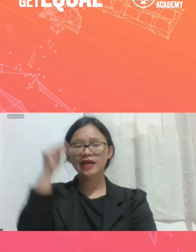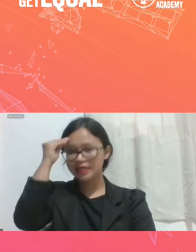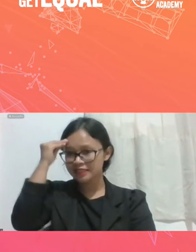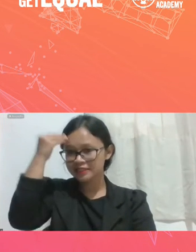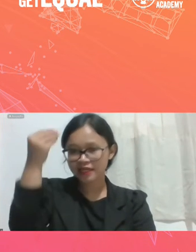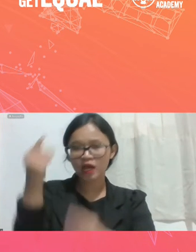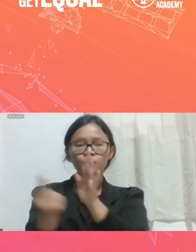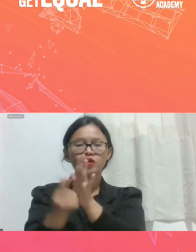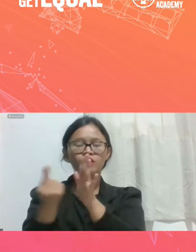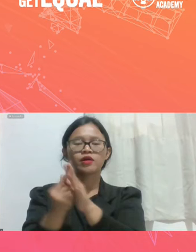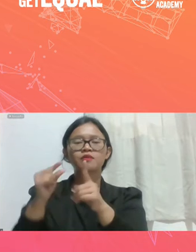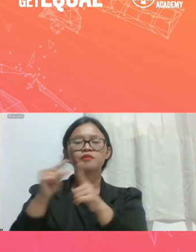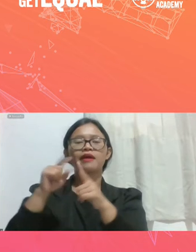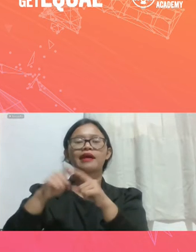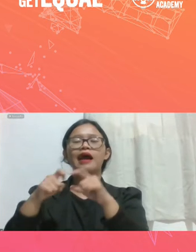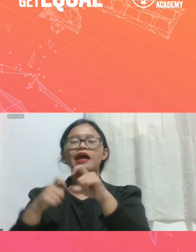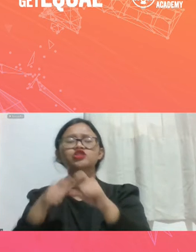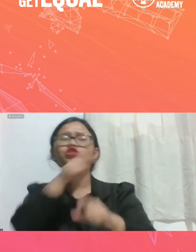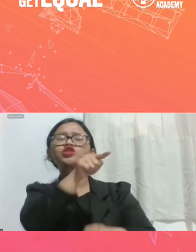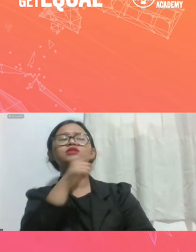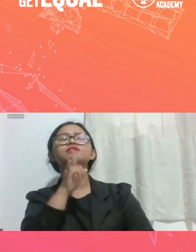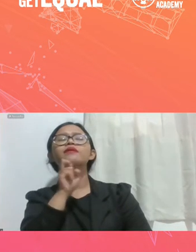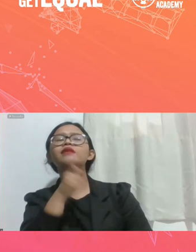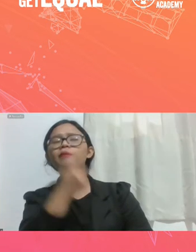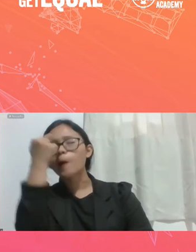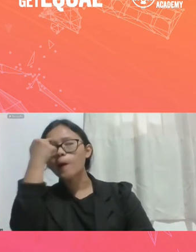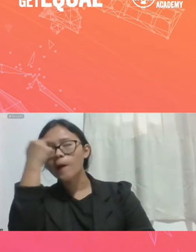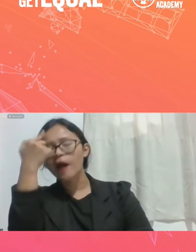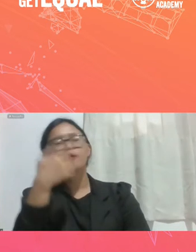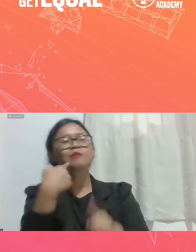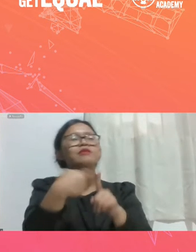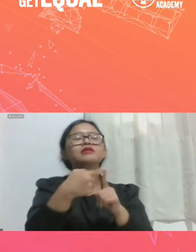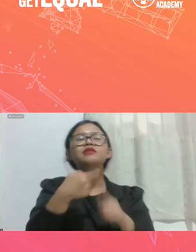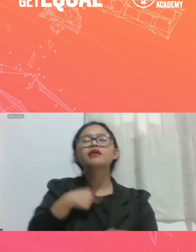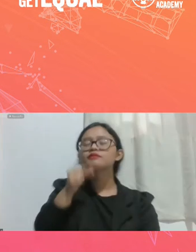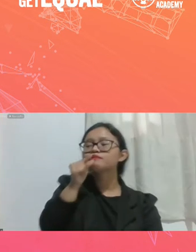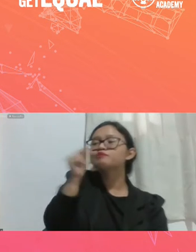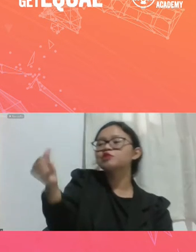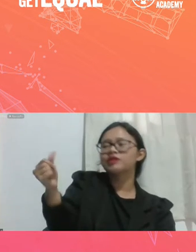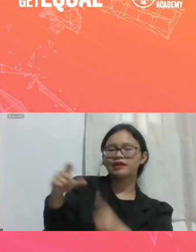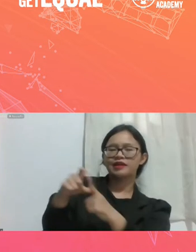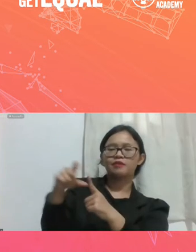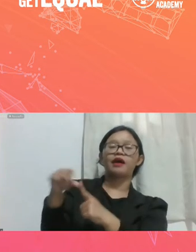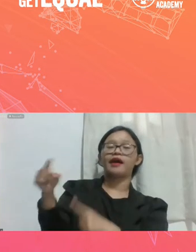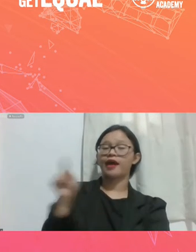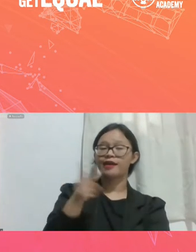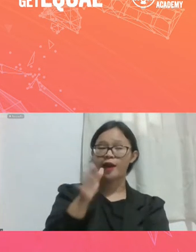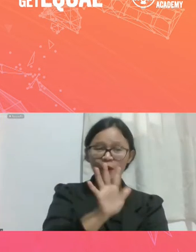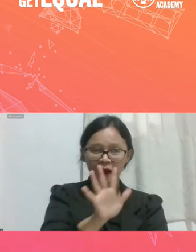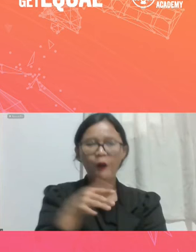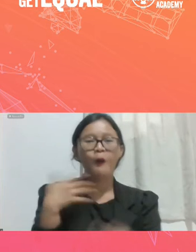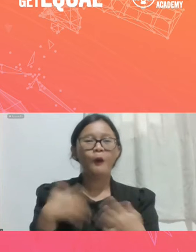undang-undang penghapusan kekerasan seksual? Terus ada pesan nggak buat DPR? Oke, ini pertanyaannya